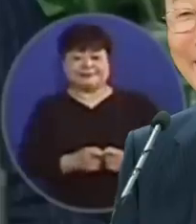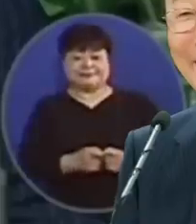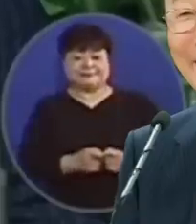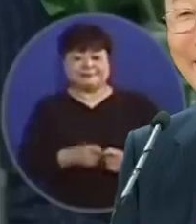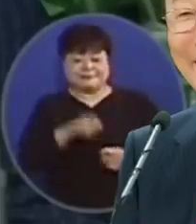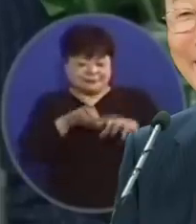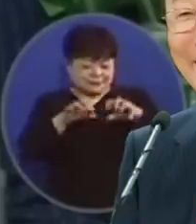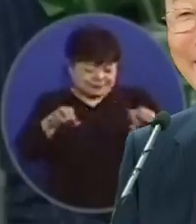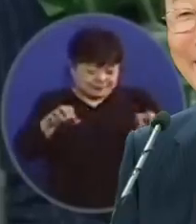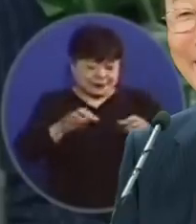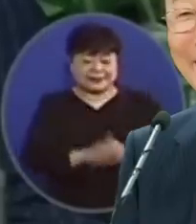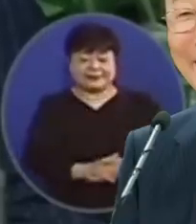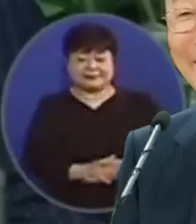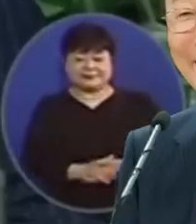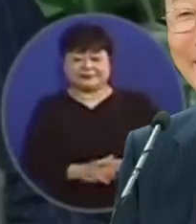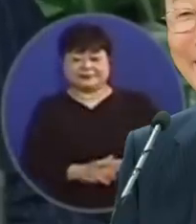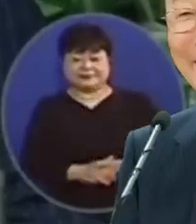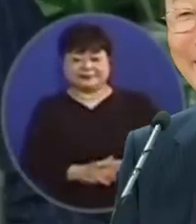구석구석마다